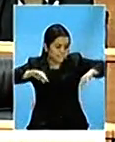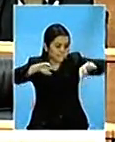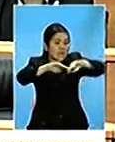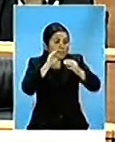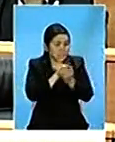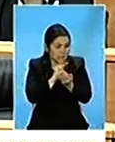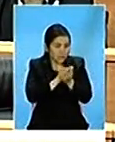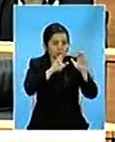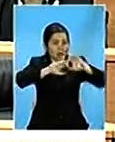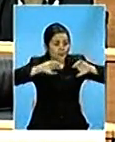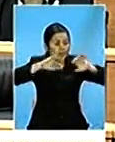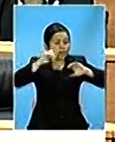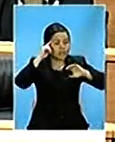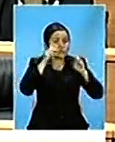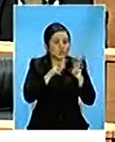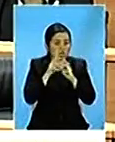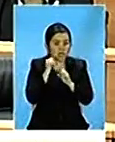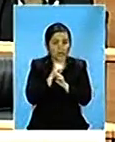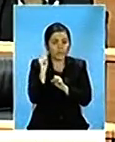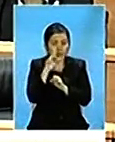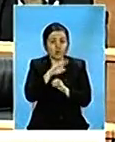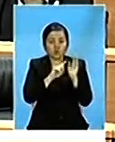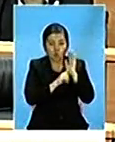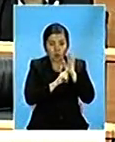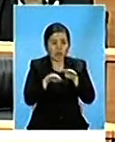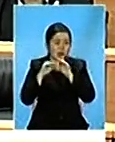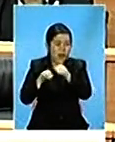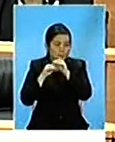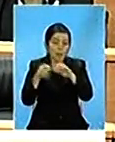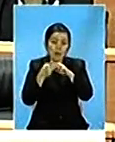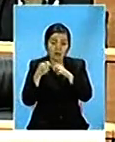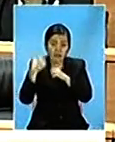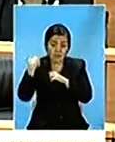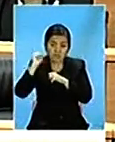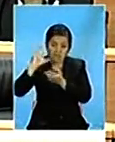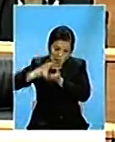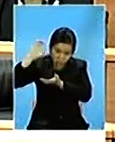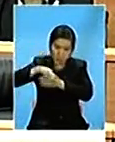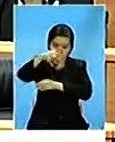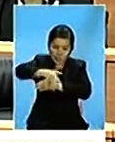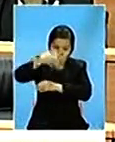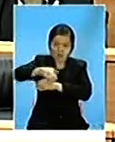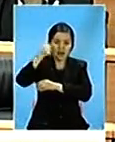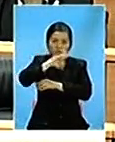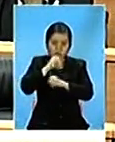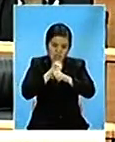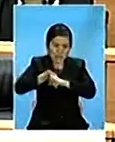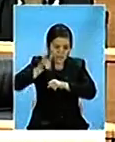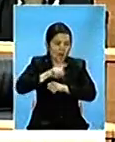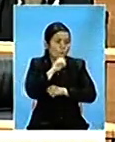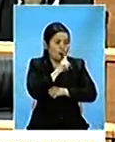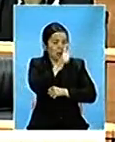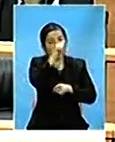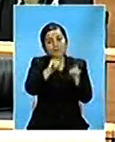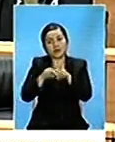คิดอย่างไรเช่นท่านบอกคลองลาดพร้าวมีปัญหาท่านก็เอางบให้กทมไปลอกเลยครับถ้าช้าอีกจะได้ต่อว่าต่อขานกันเหมือนที่ฝ่ายค้านต่อว่